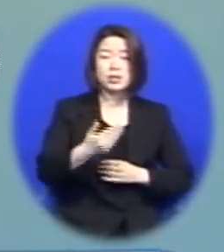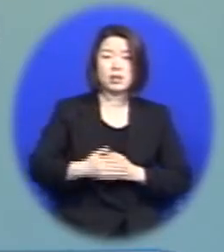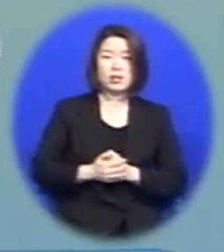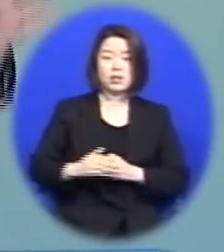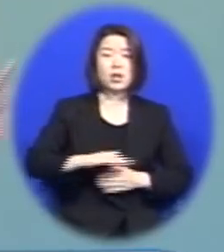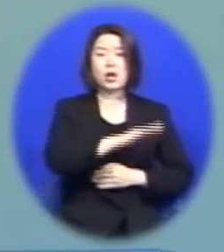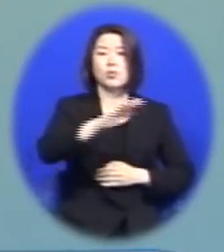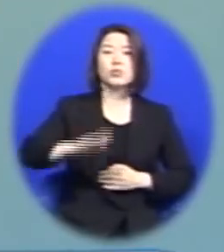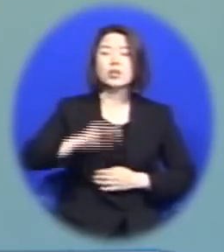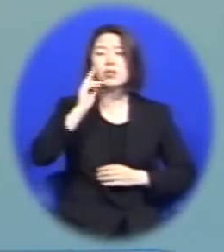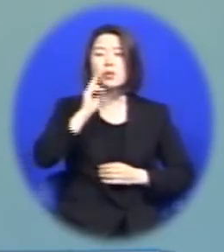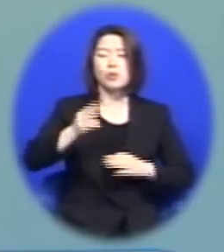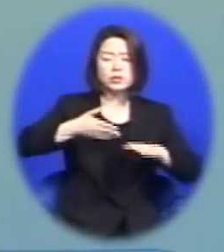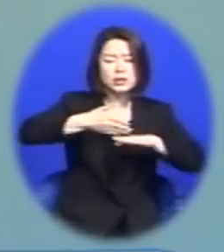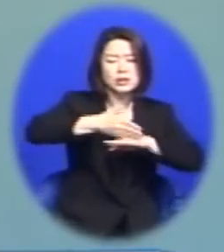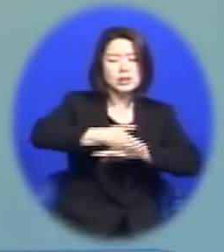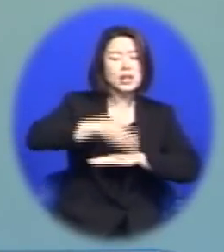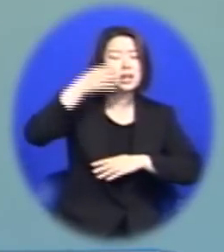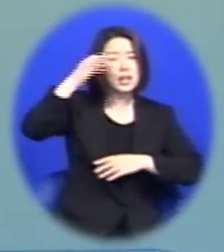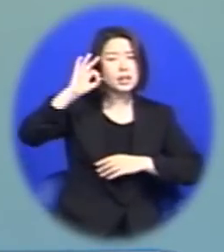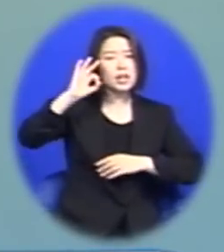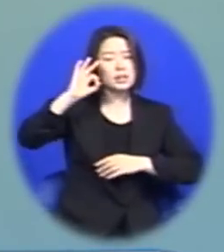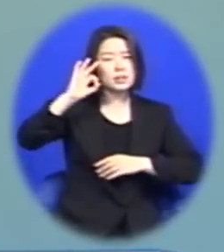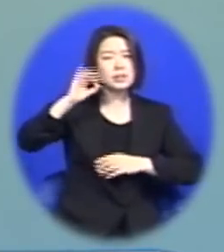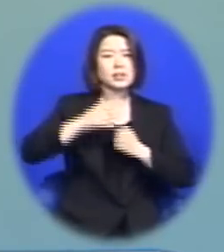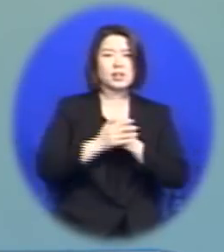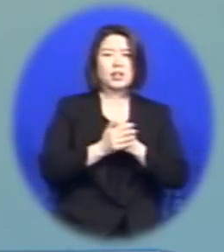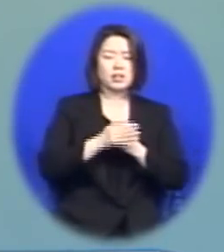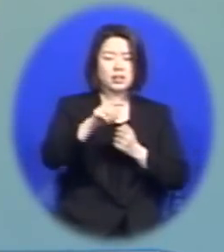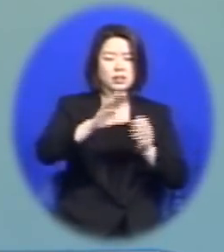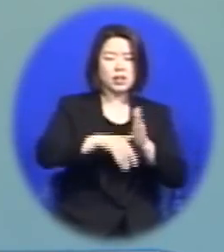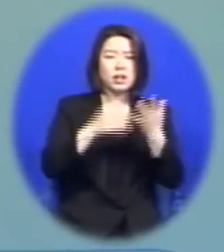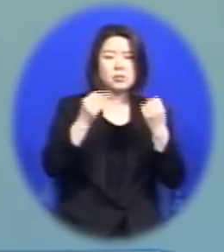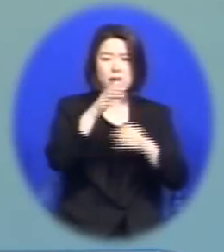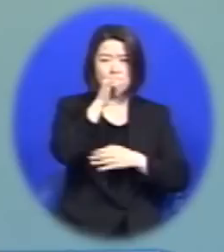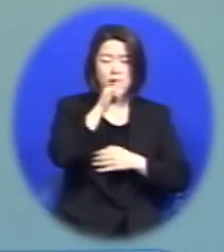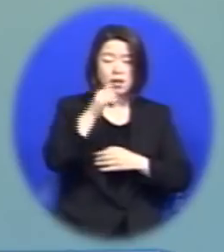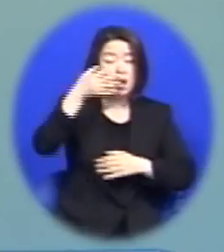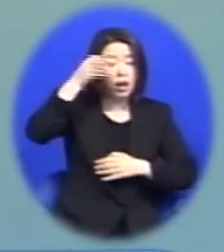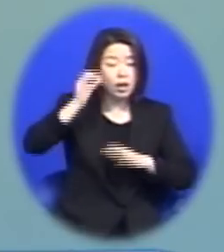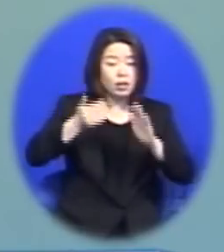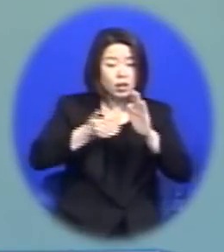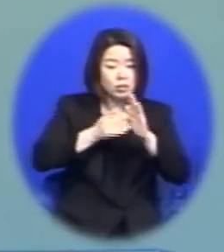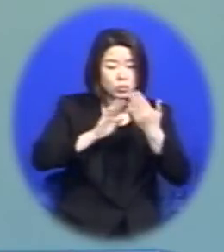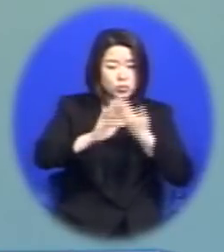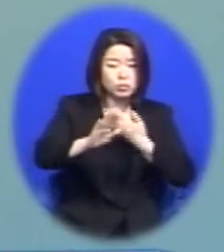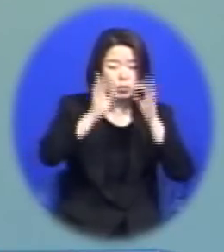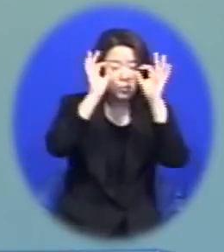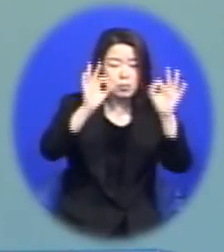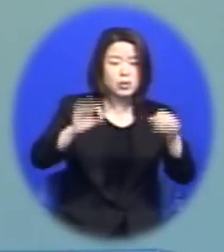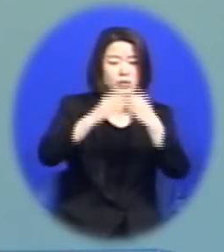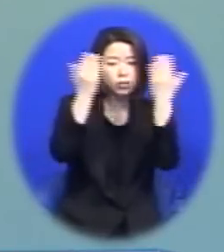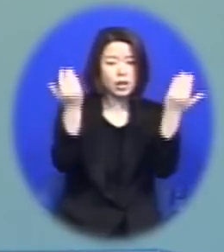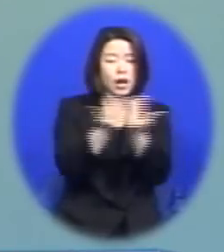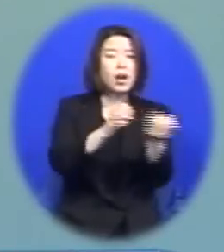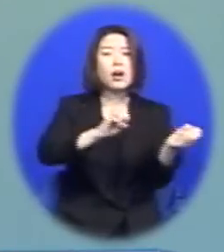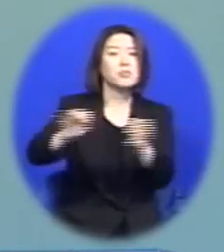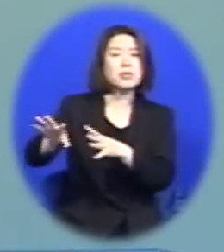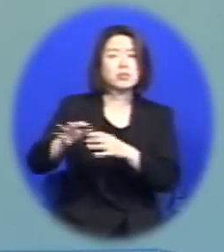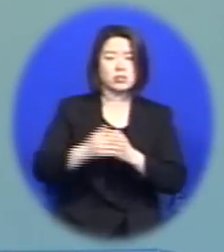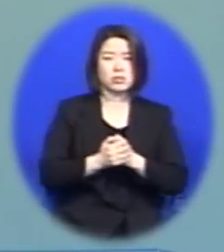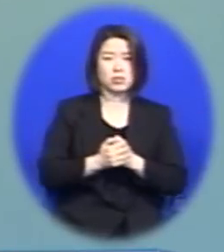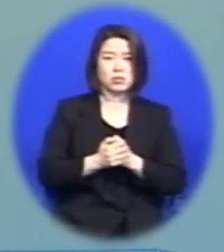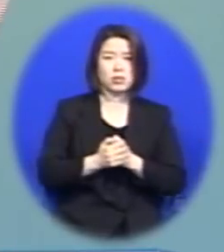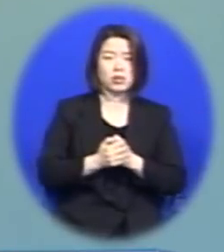우리는 너무 늦게 깨닫는 경향이 있습니다 깨닫고 보면 다 잃어버렸습니다 우리가 그렇게 사는 것을 보시는